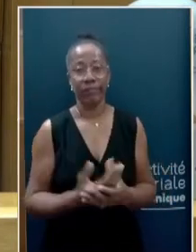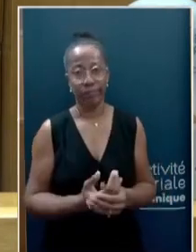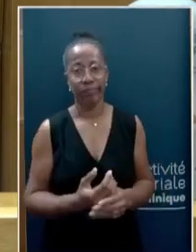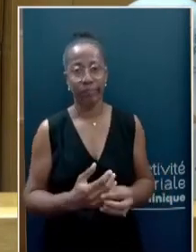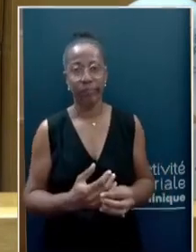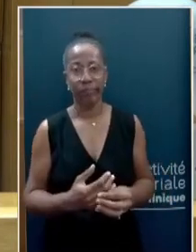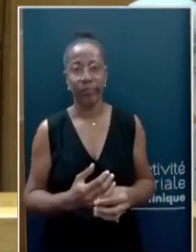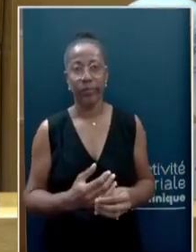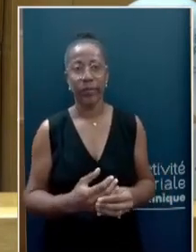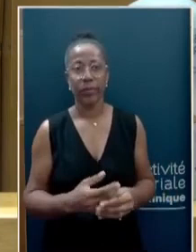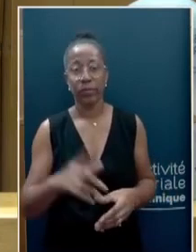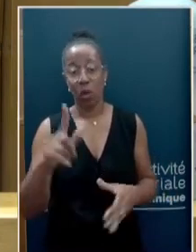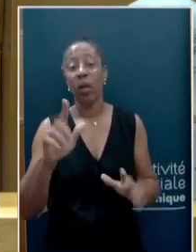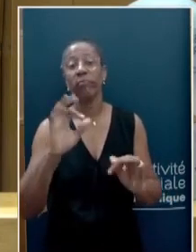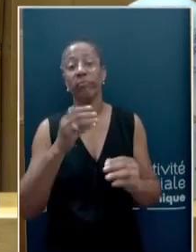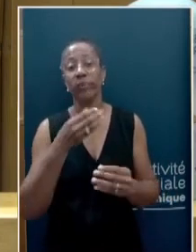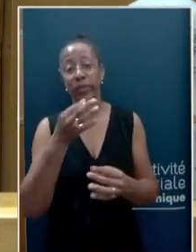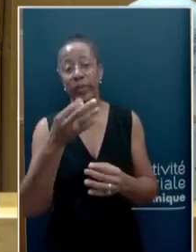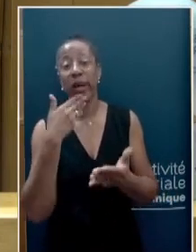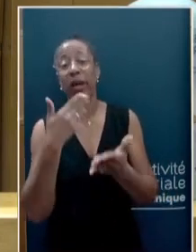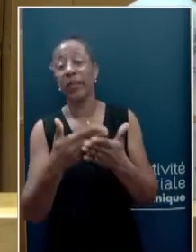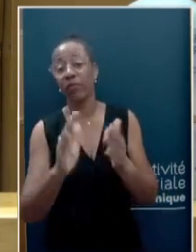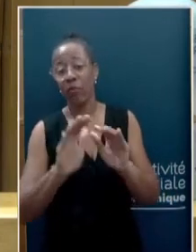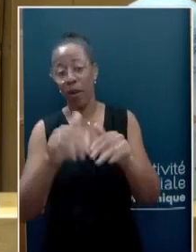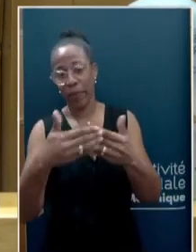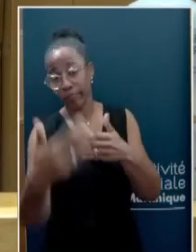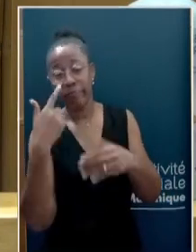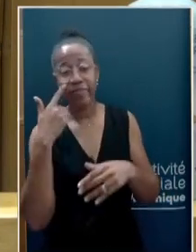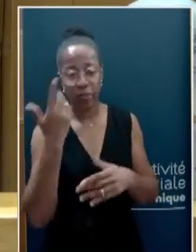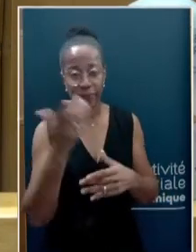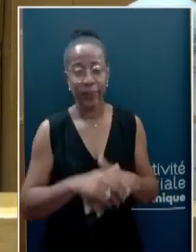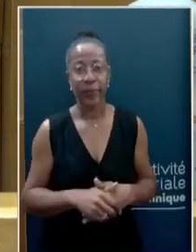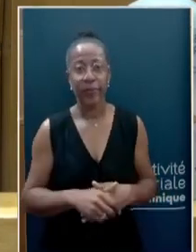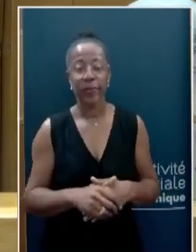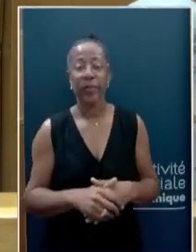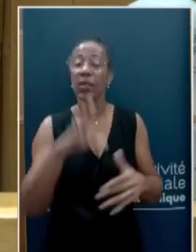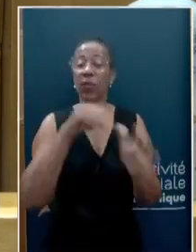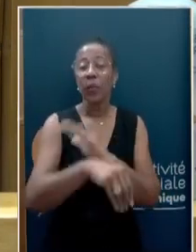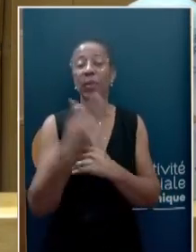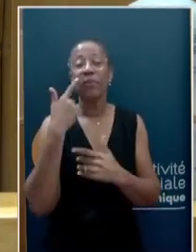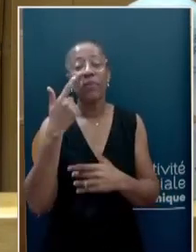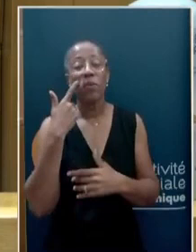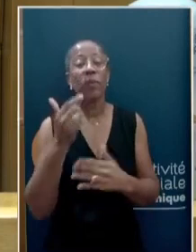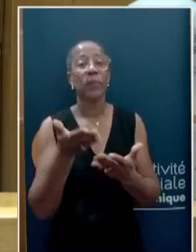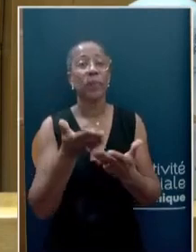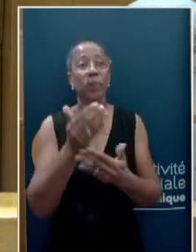nous donnons rendez-vous. Donc, c'est ce que je disais, que même les programmes sont